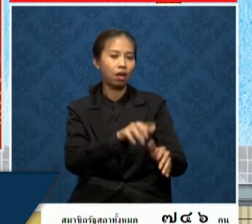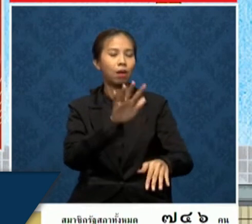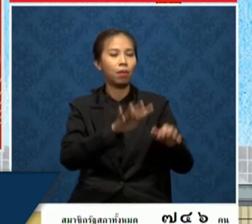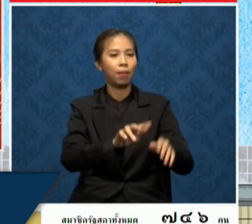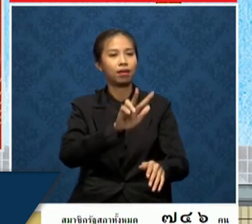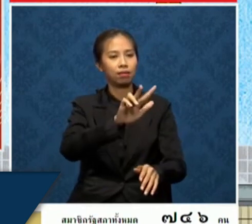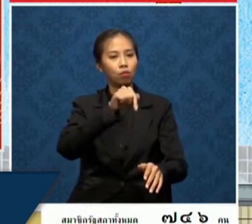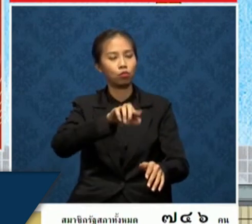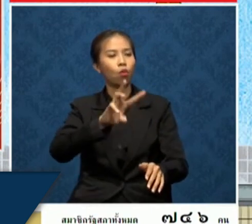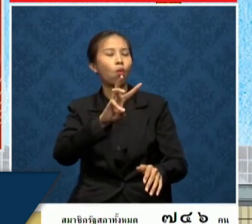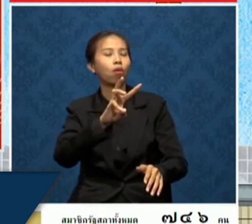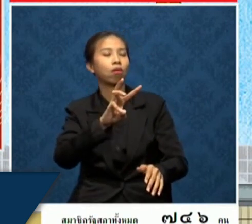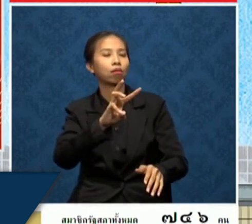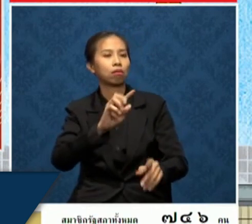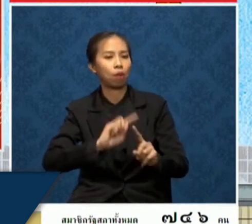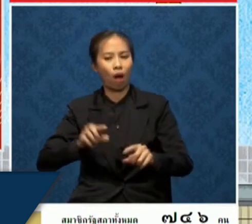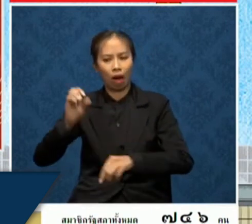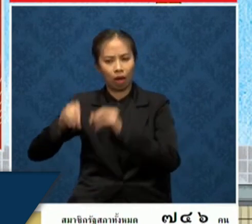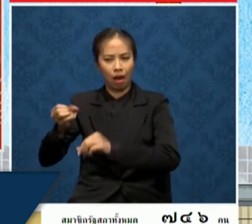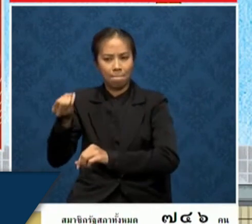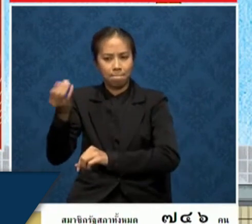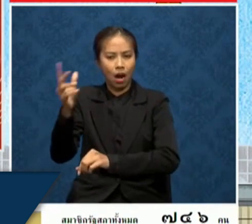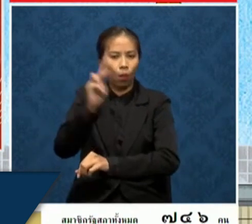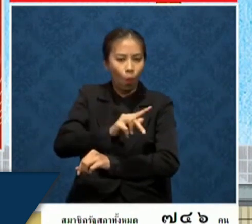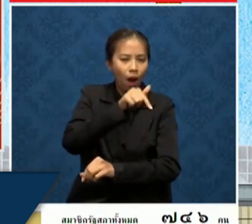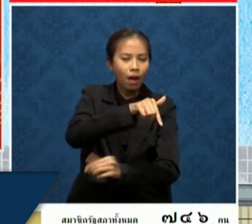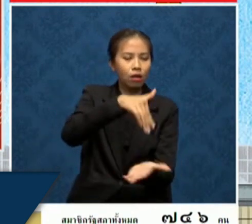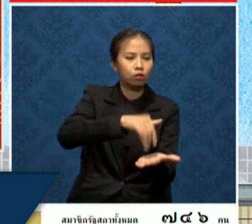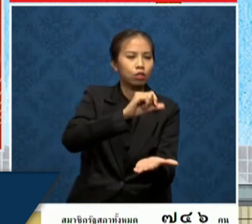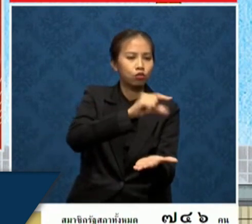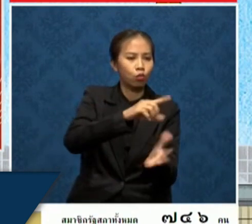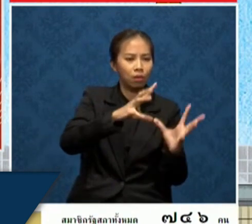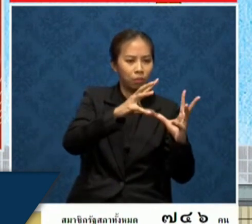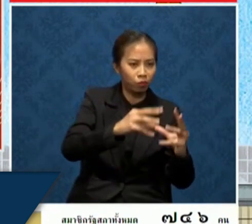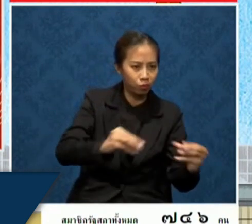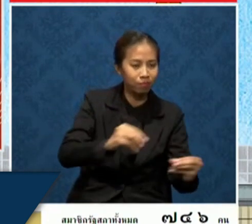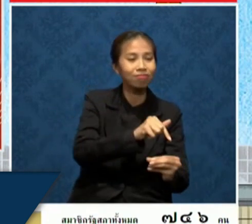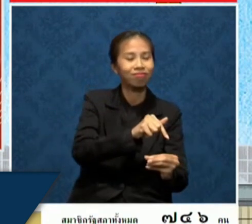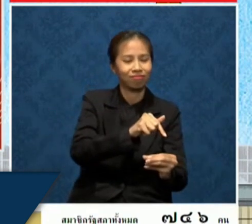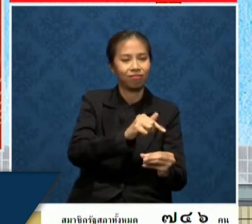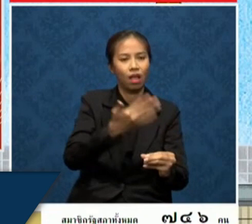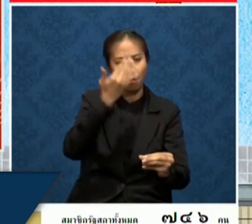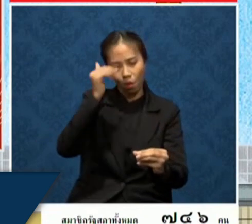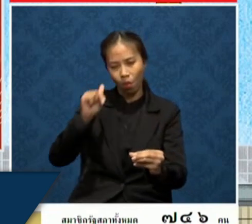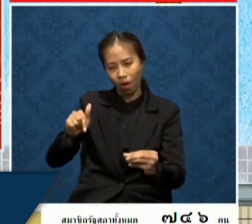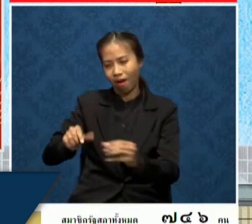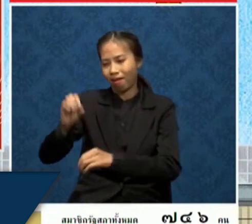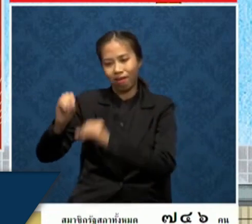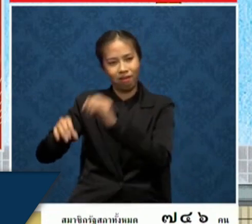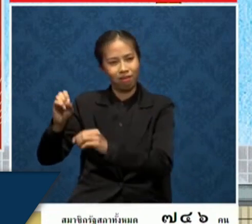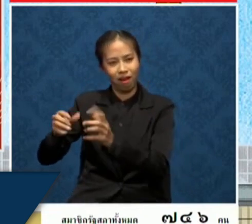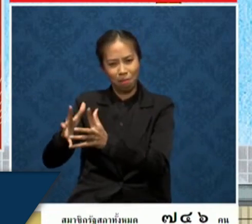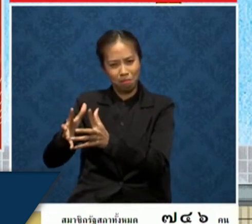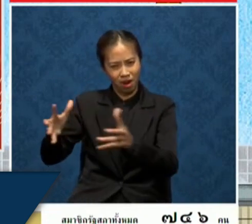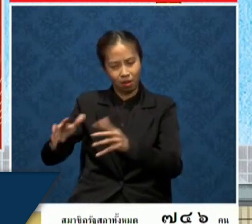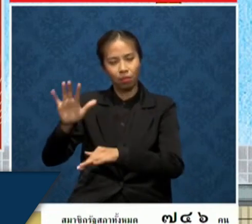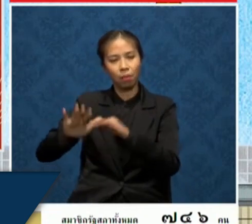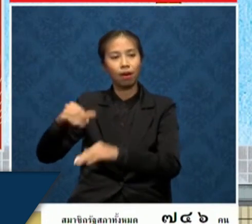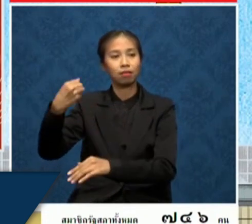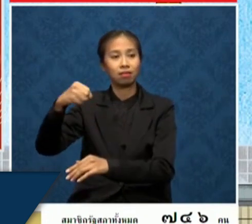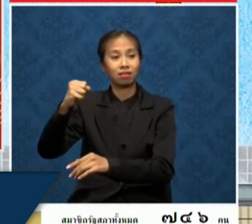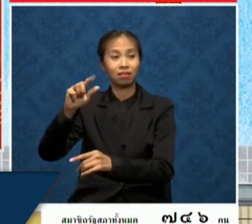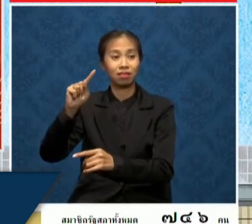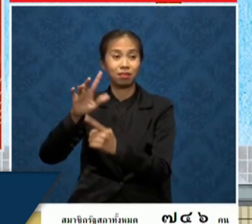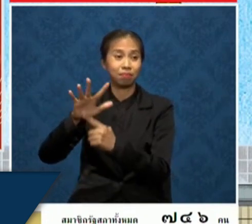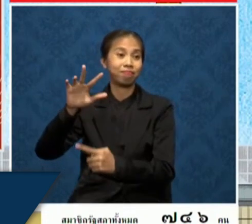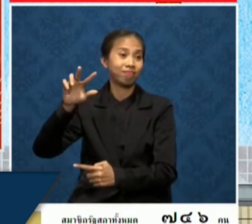ตันนั่นหมายความว่าแต่ละวันระยองมีขยะพิษท่วมเมืองเกือบ10ตัน